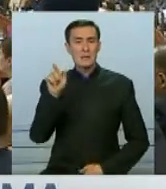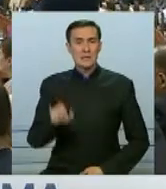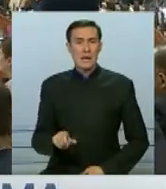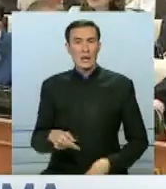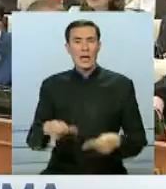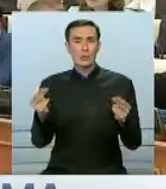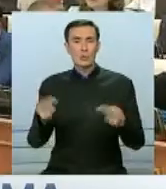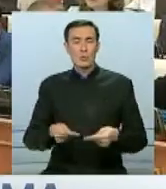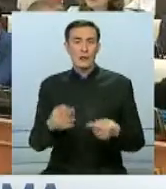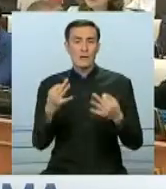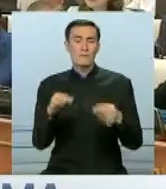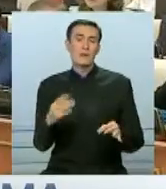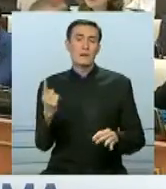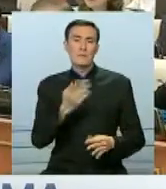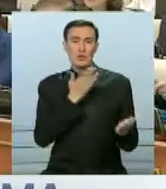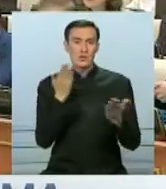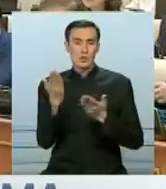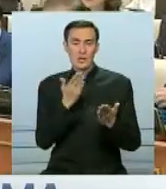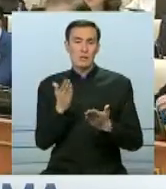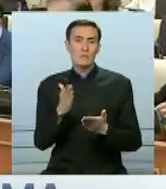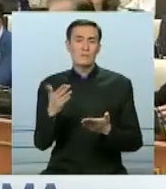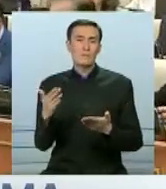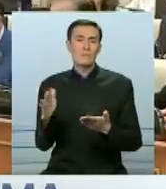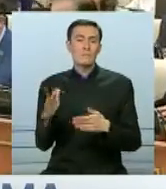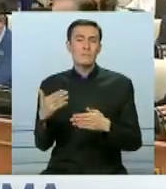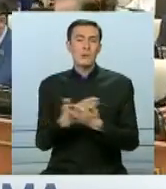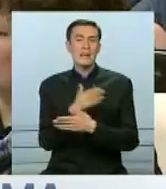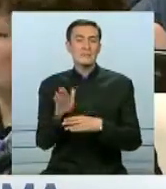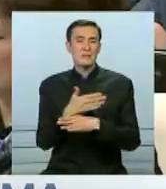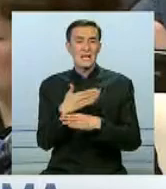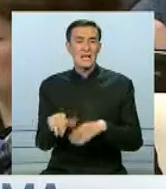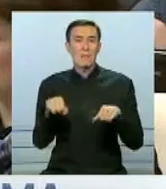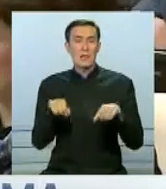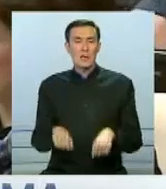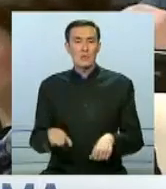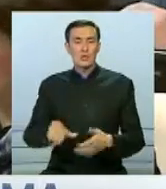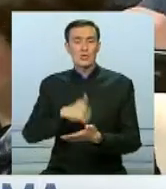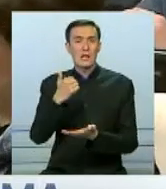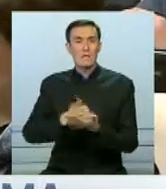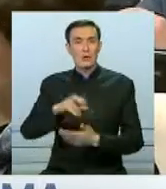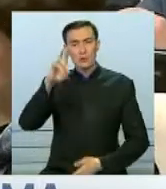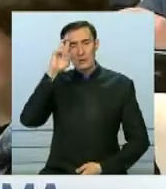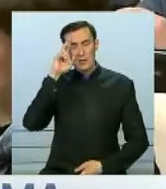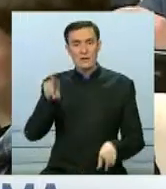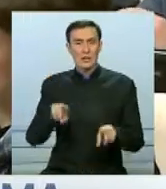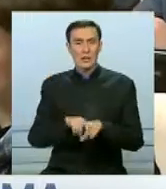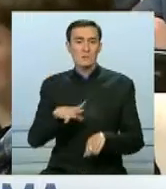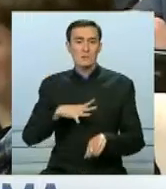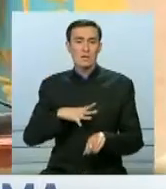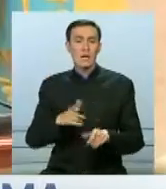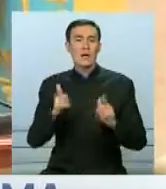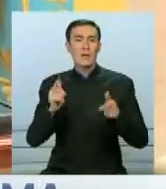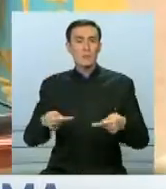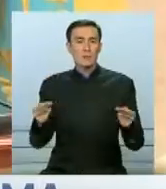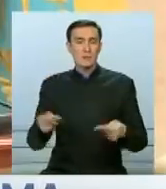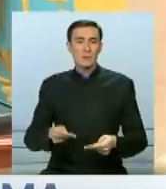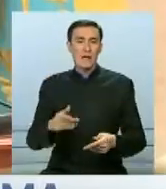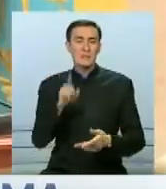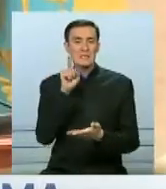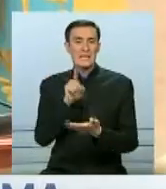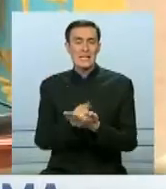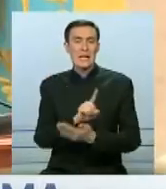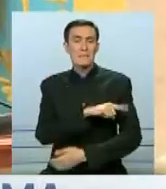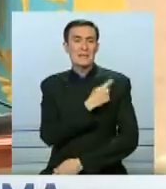первом чтении проект закона, предусматривающий перераспределение полномочий президента. И еще одна норма, нашедшая поддержку депутатов –